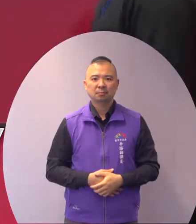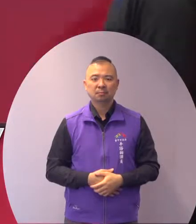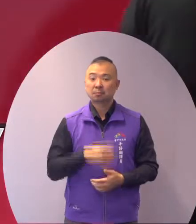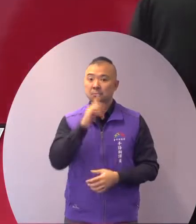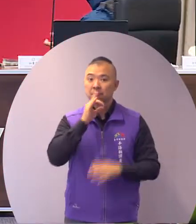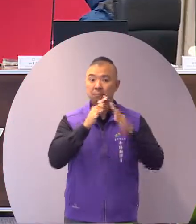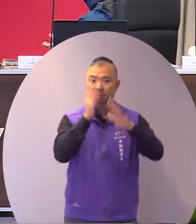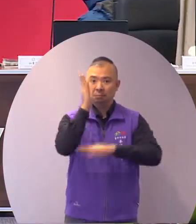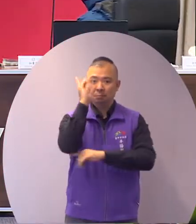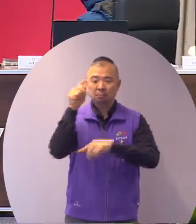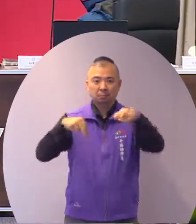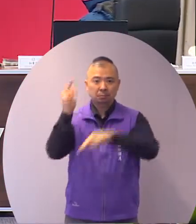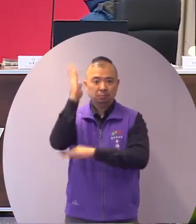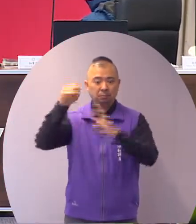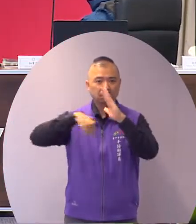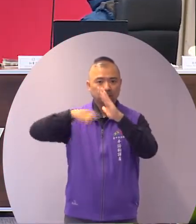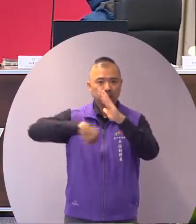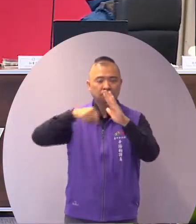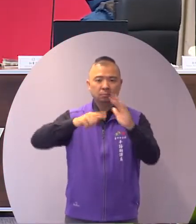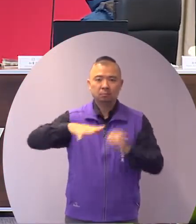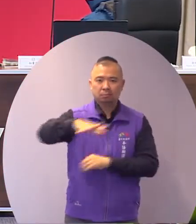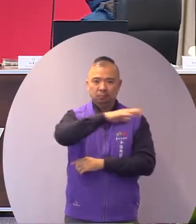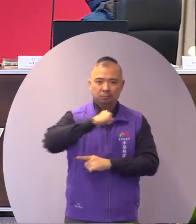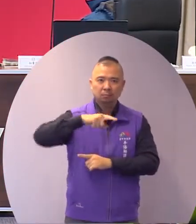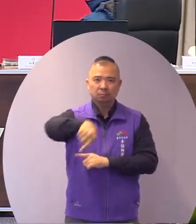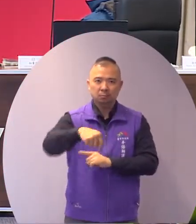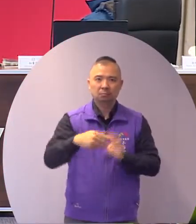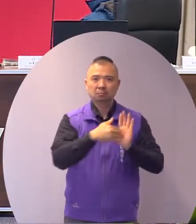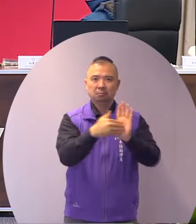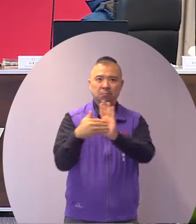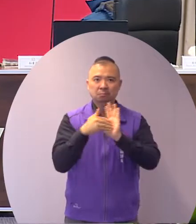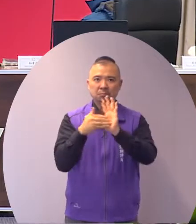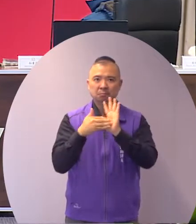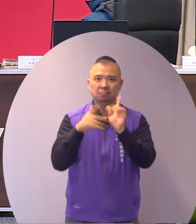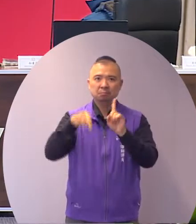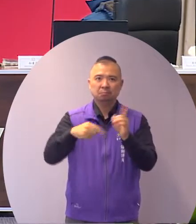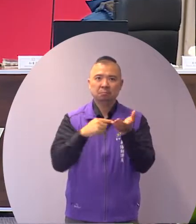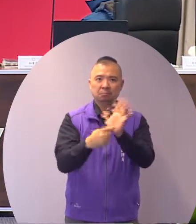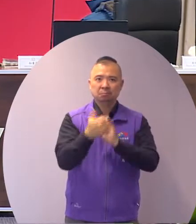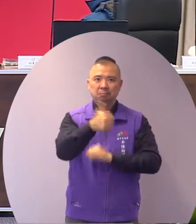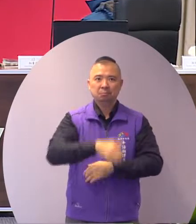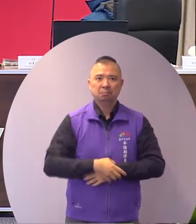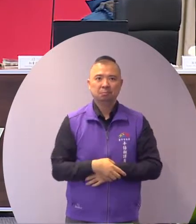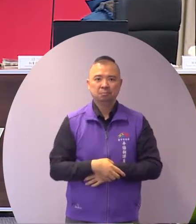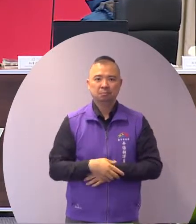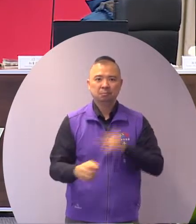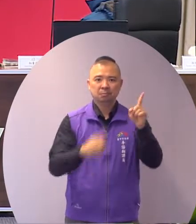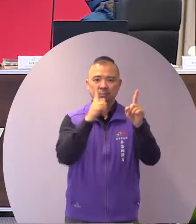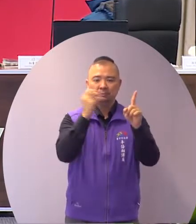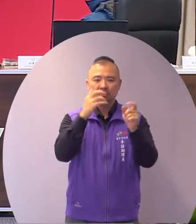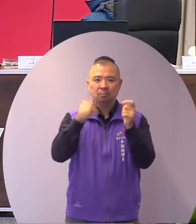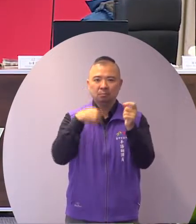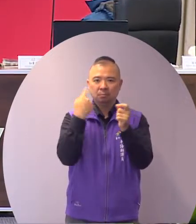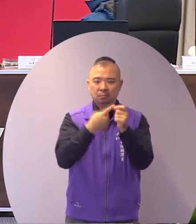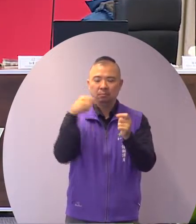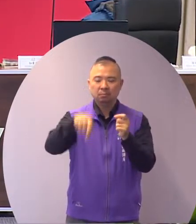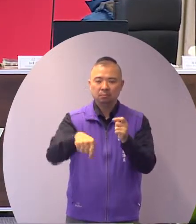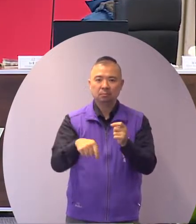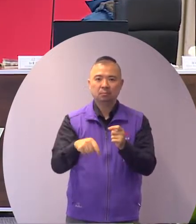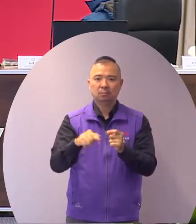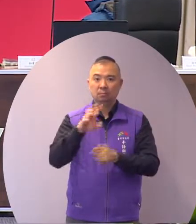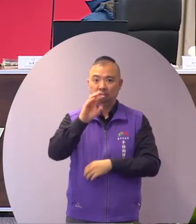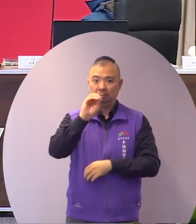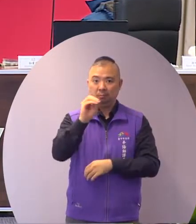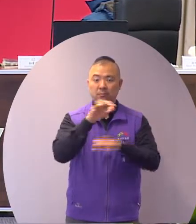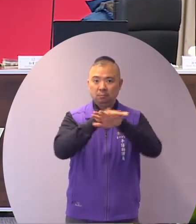本府获得行政院全民防卫动员准备业务汇报，获颁110年军民联合防空万安44号